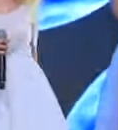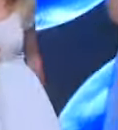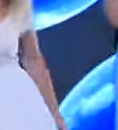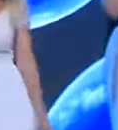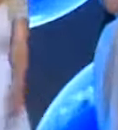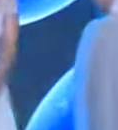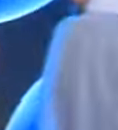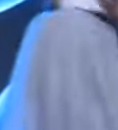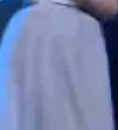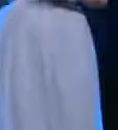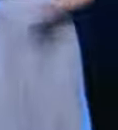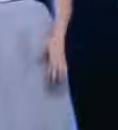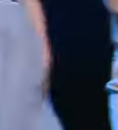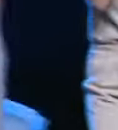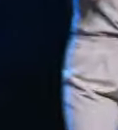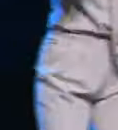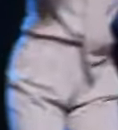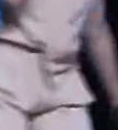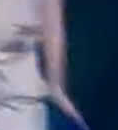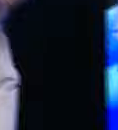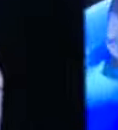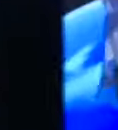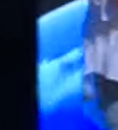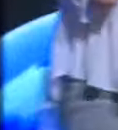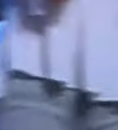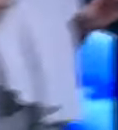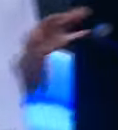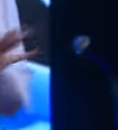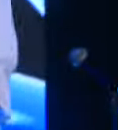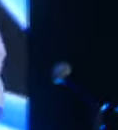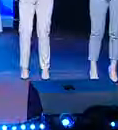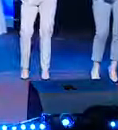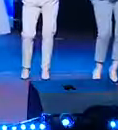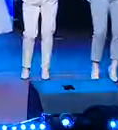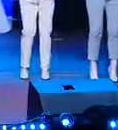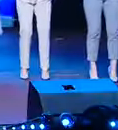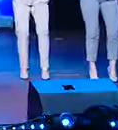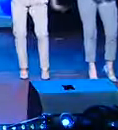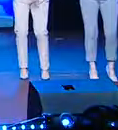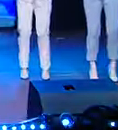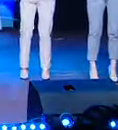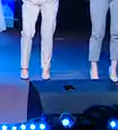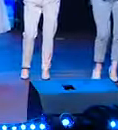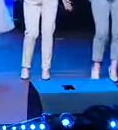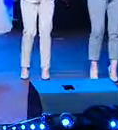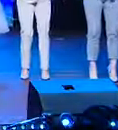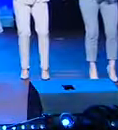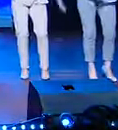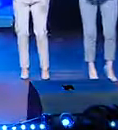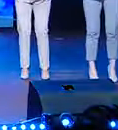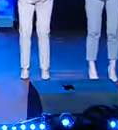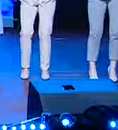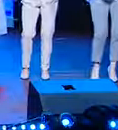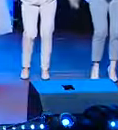szef. O północy wejdźmy na dach, żeby patrzeć w oczy